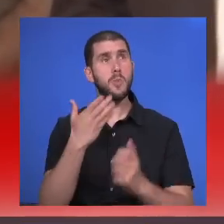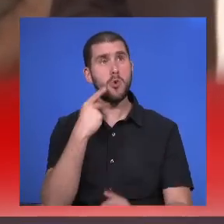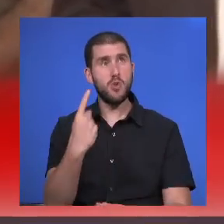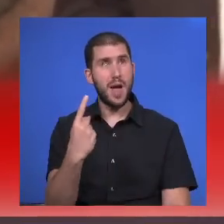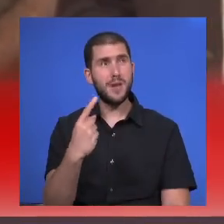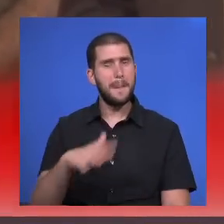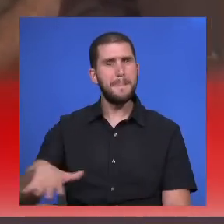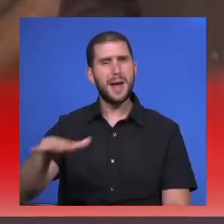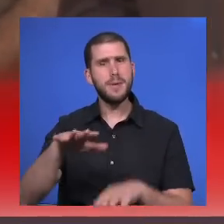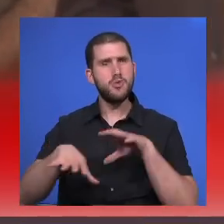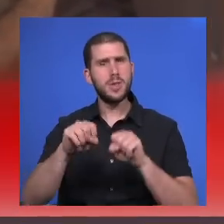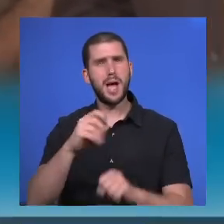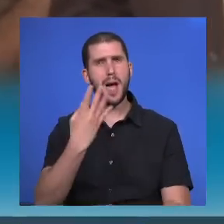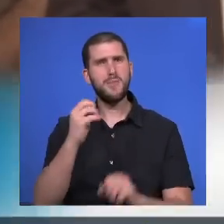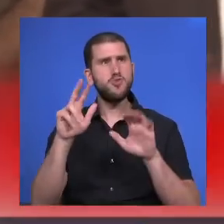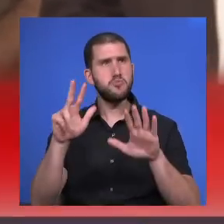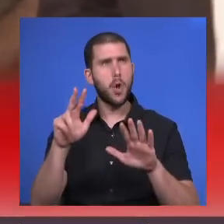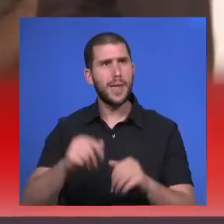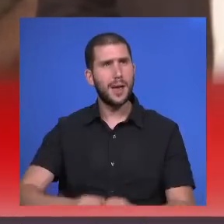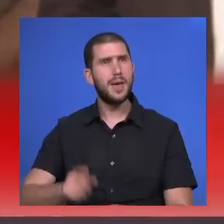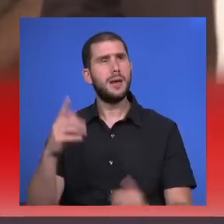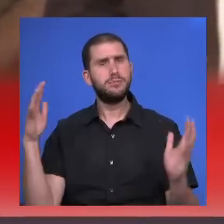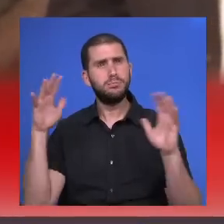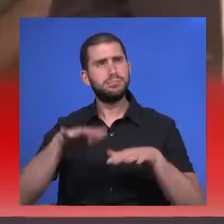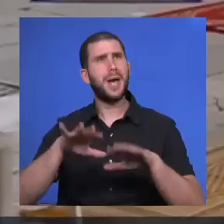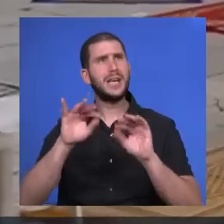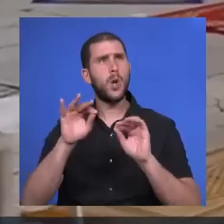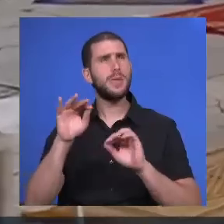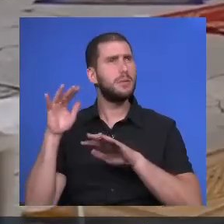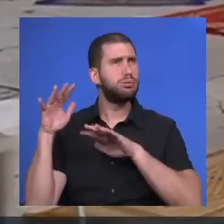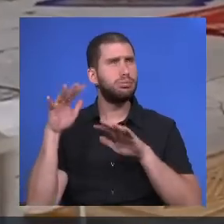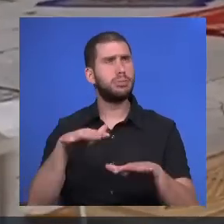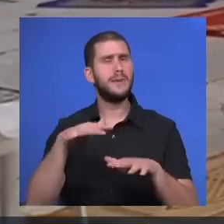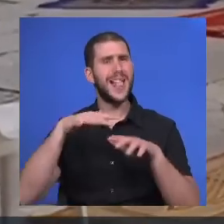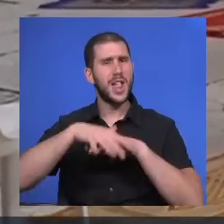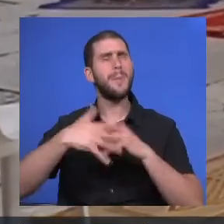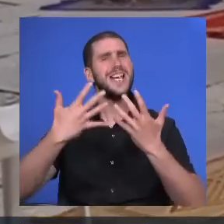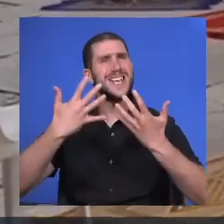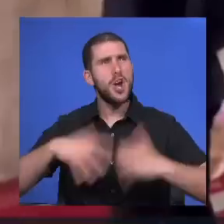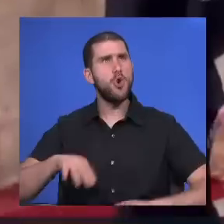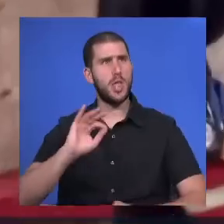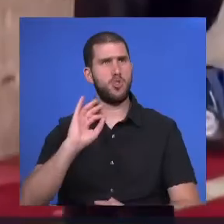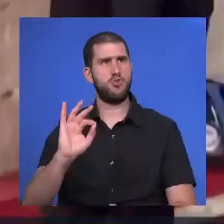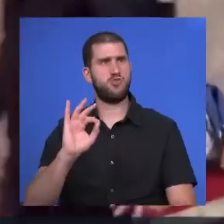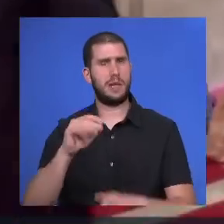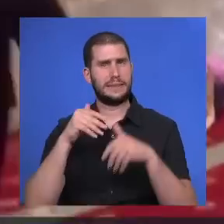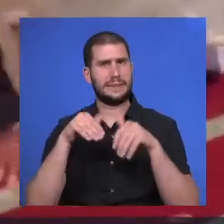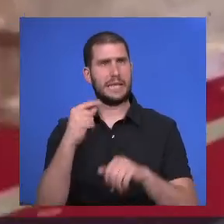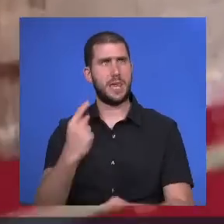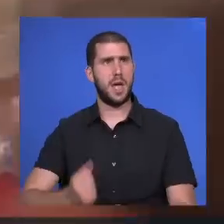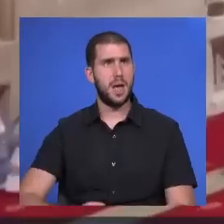وفي 48 الى الاحتشاد بعشرات الالاف لافشال هذه المسيره ولجعل